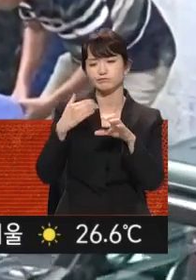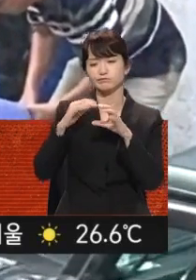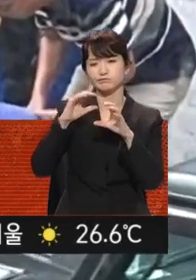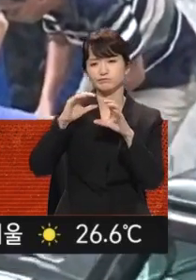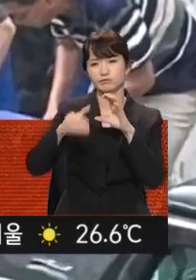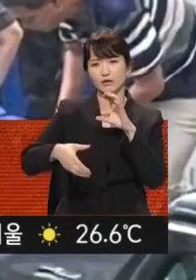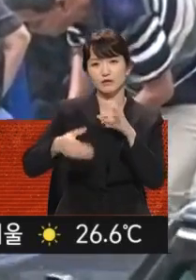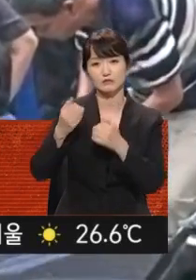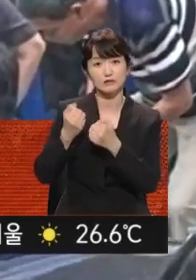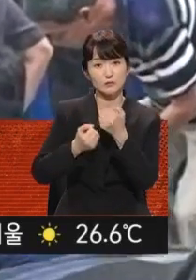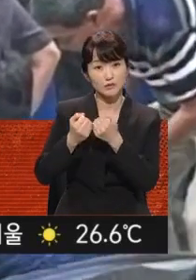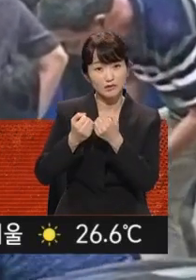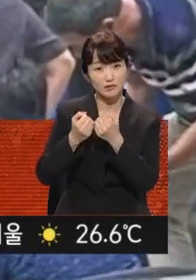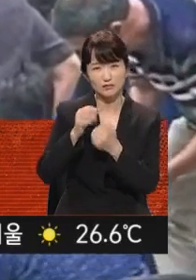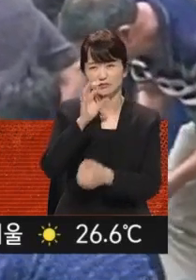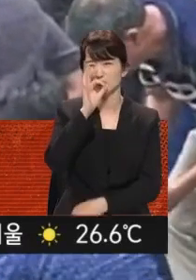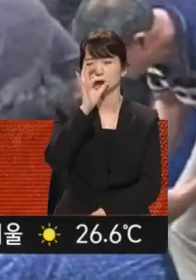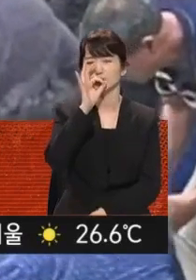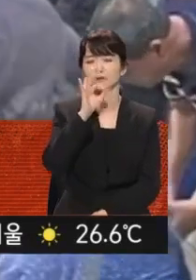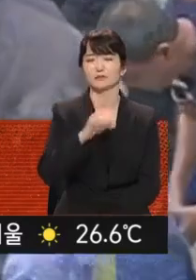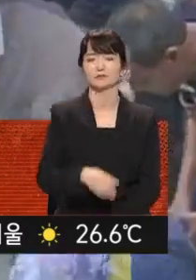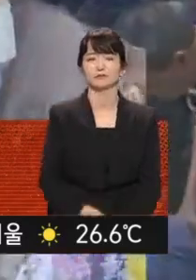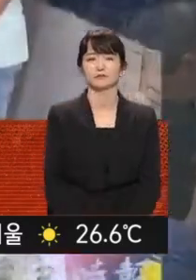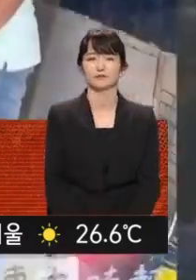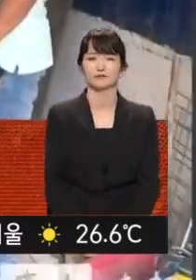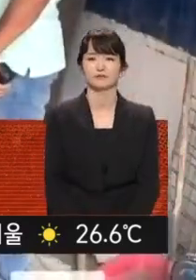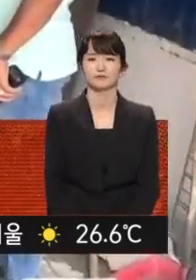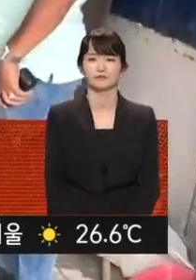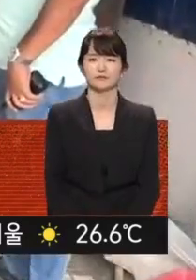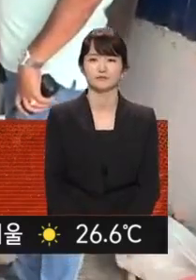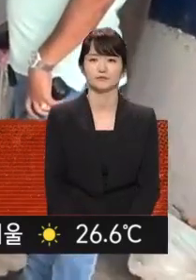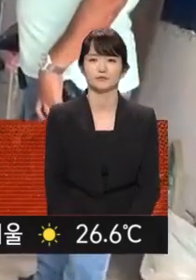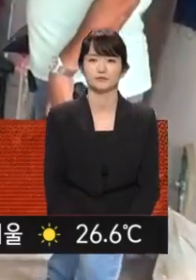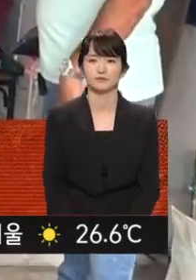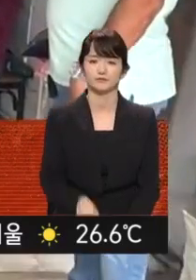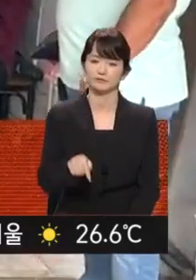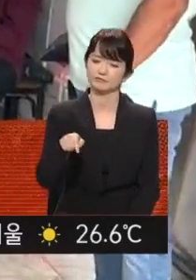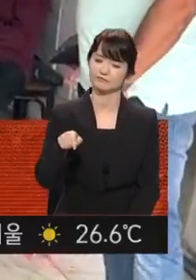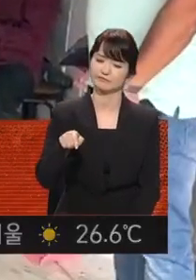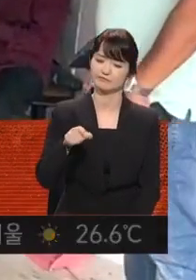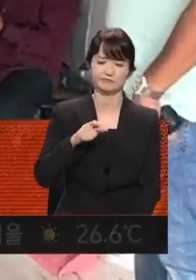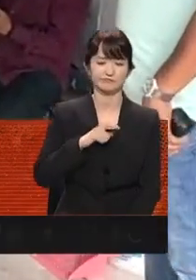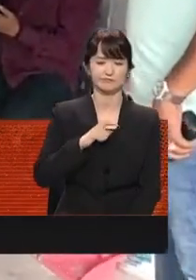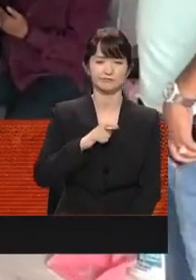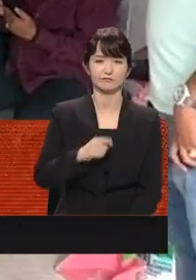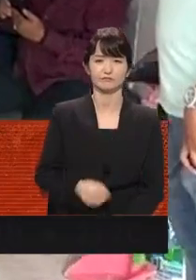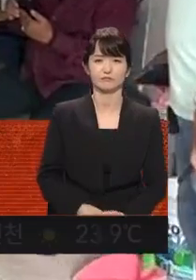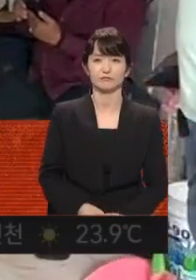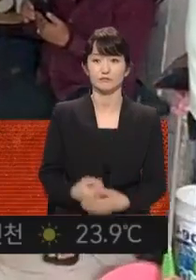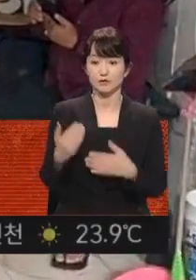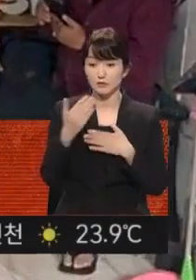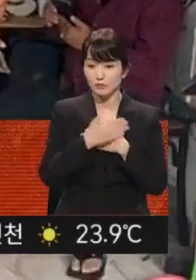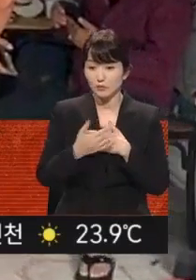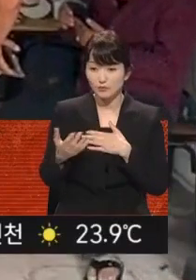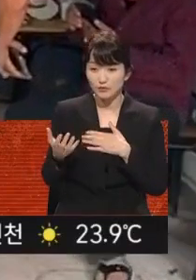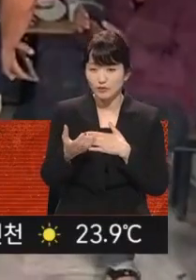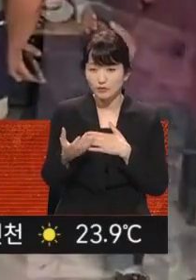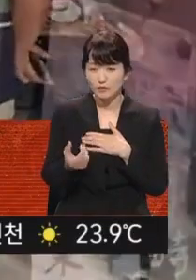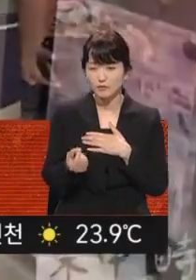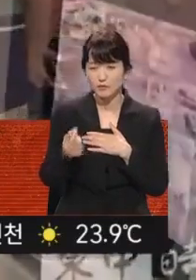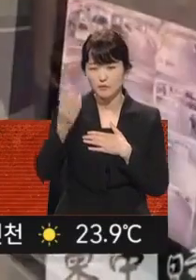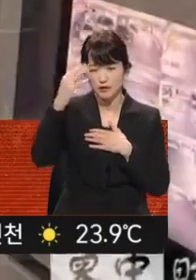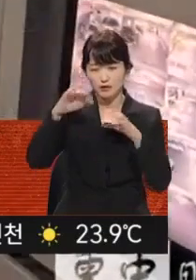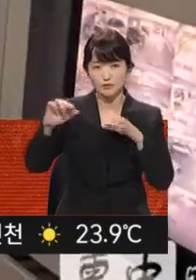설명을 할 수가 있습니까 그런데 상식적으로 이제 그런 것들이 좀 의문이 제기가 되고요 정말 몸이 아프면 빨리 한국으로 돌아올 수도 있는데